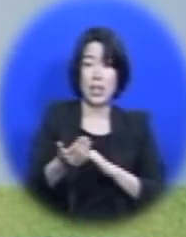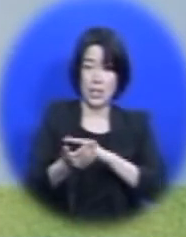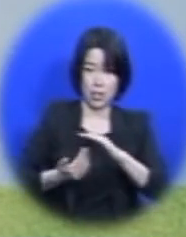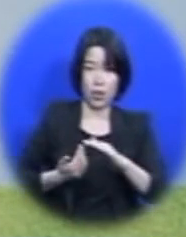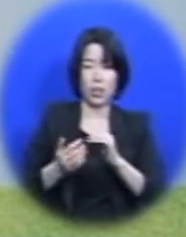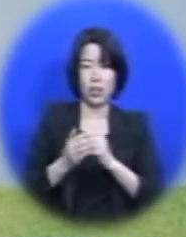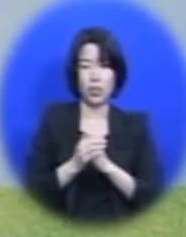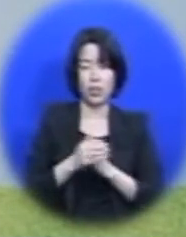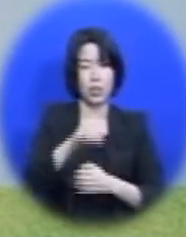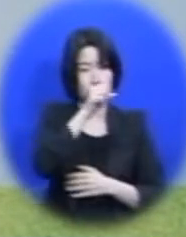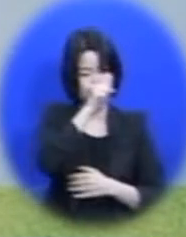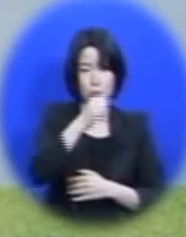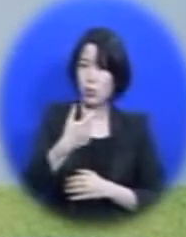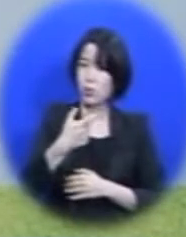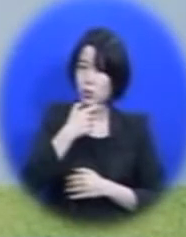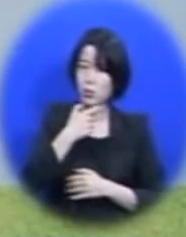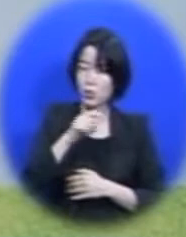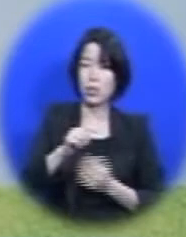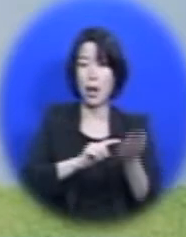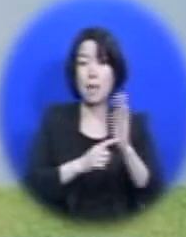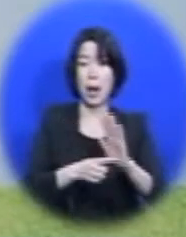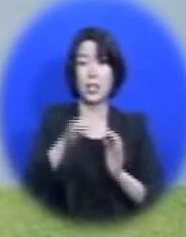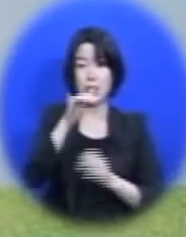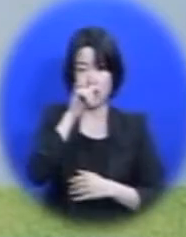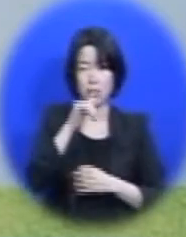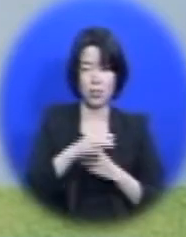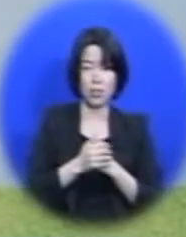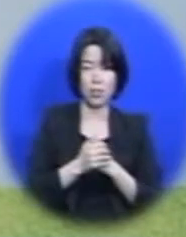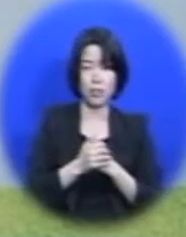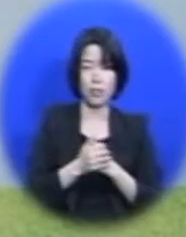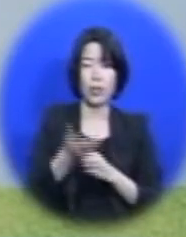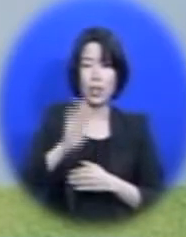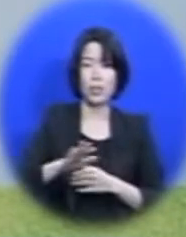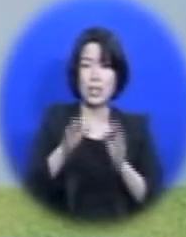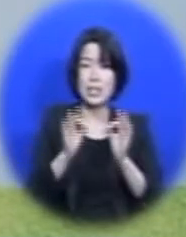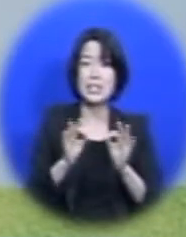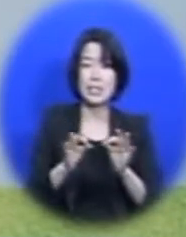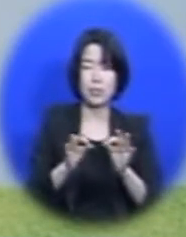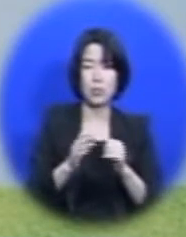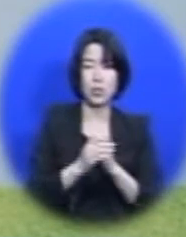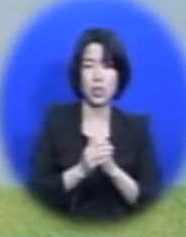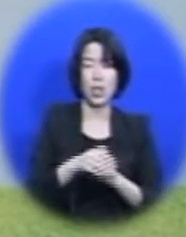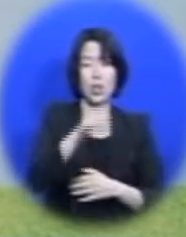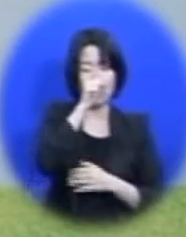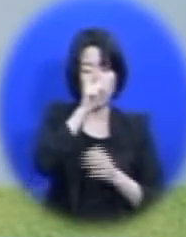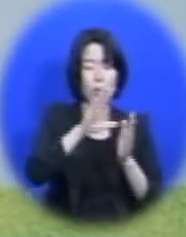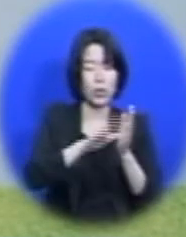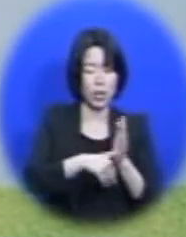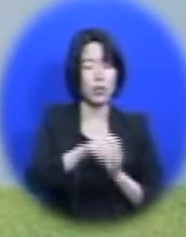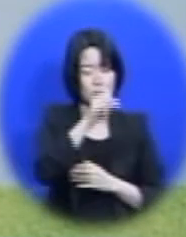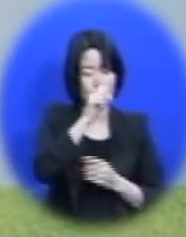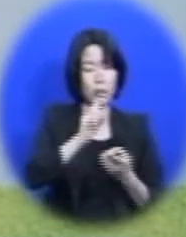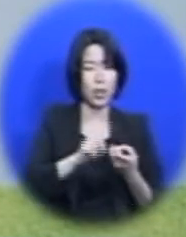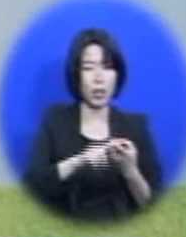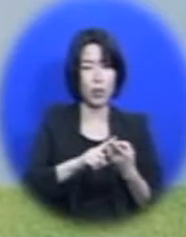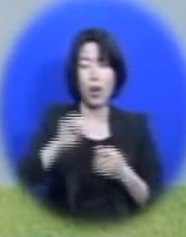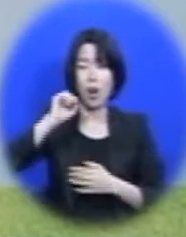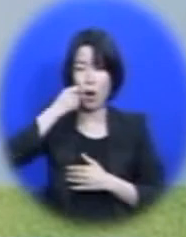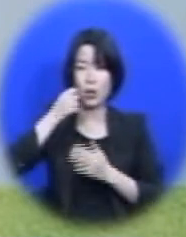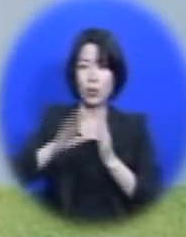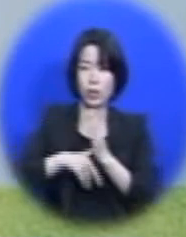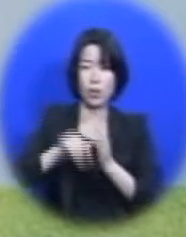그전에는 좋고 싫고 이렇게만 반응했습니다. 그런데 이제는 좋을 때는 좋은 것대로 어려울